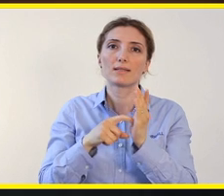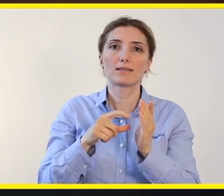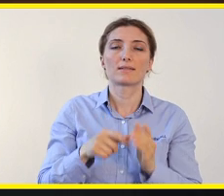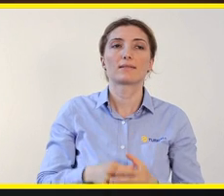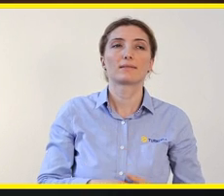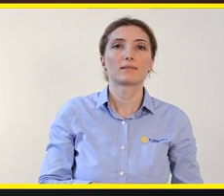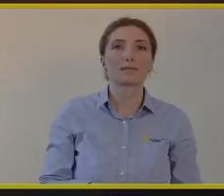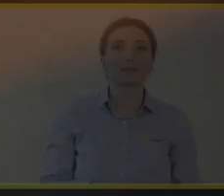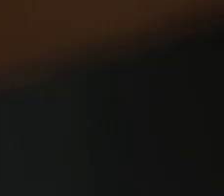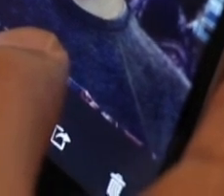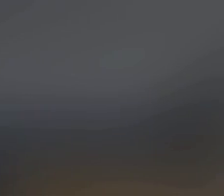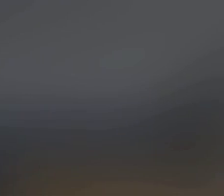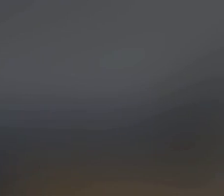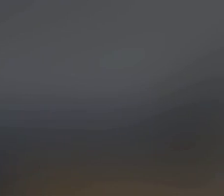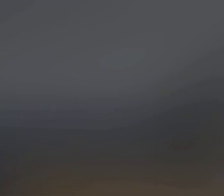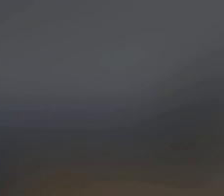seçebilirsiniz.